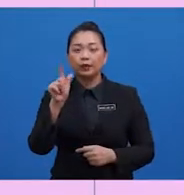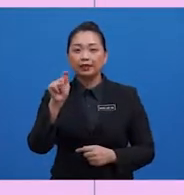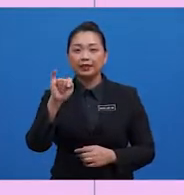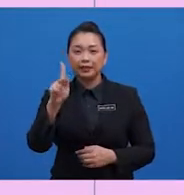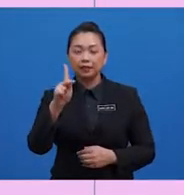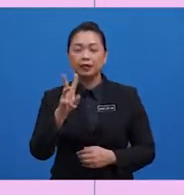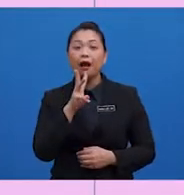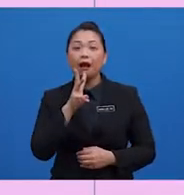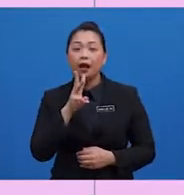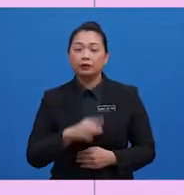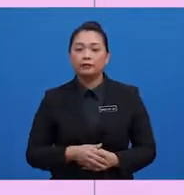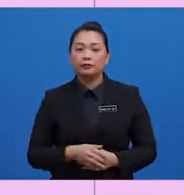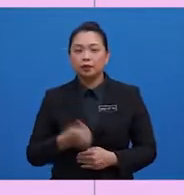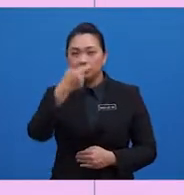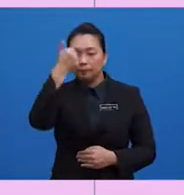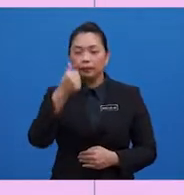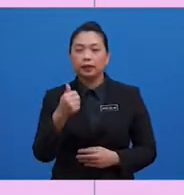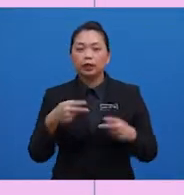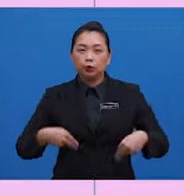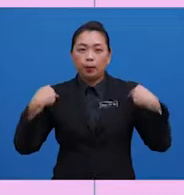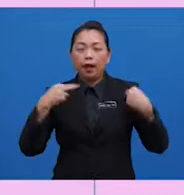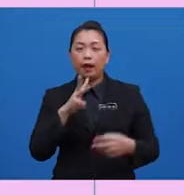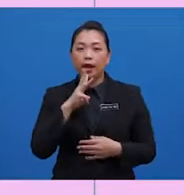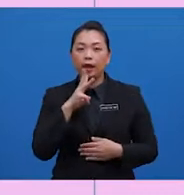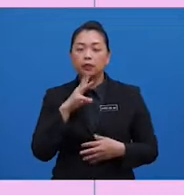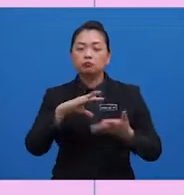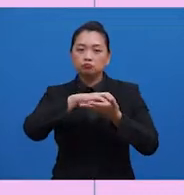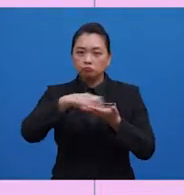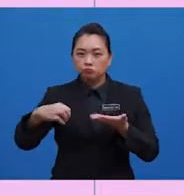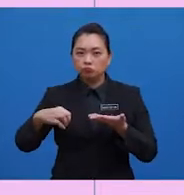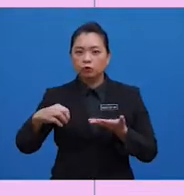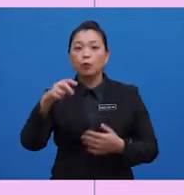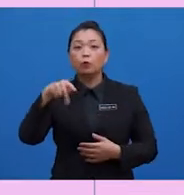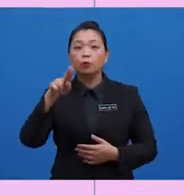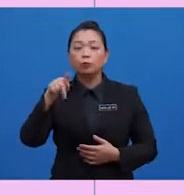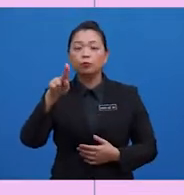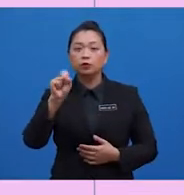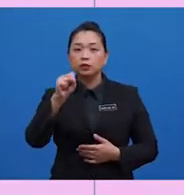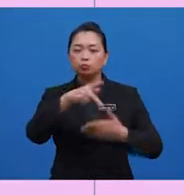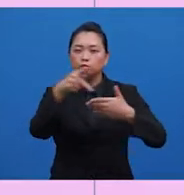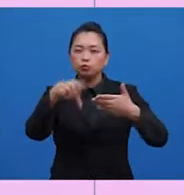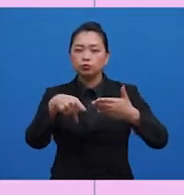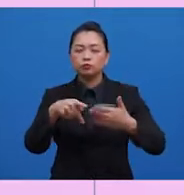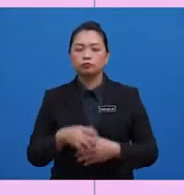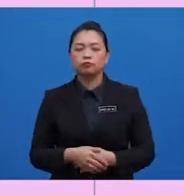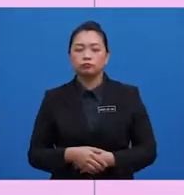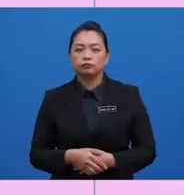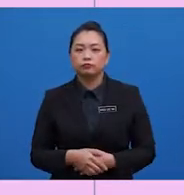iaitu menyebabkan hidupan akuatik musnah dan pupus, contohnya seperti di kawasan sawah